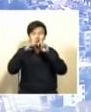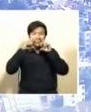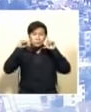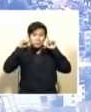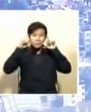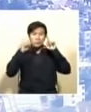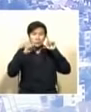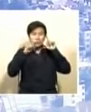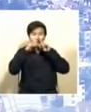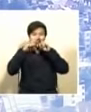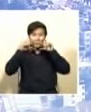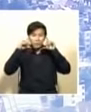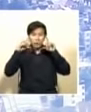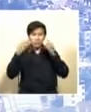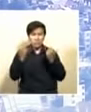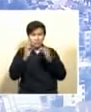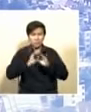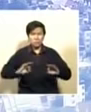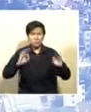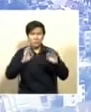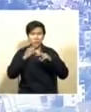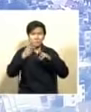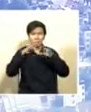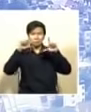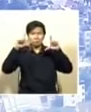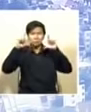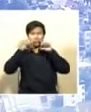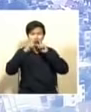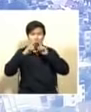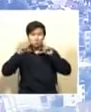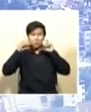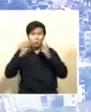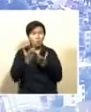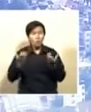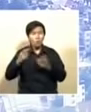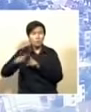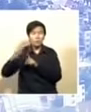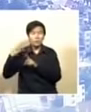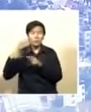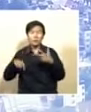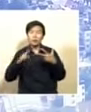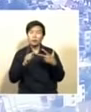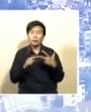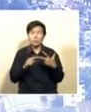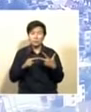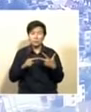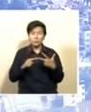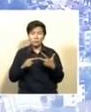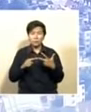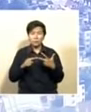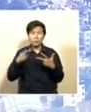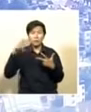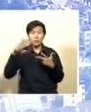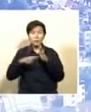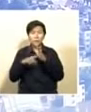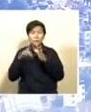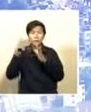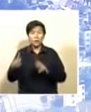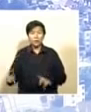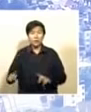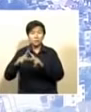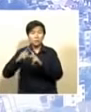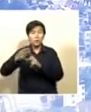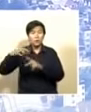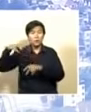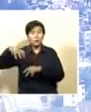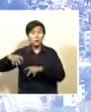ๆนะครับส่วนทางด้านพาณิชย์นะครับท่านปลัดกระทรวงพาณิชย์นะครับท่านบุญยฤทธิ์กัลยาณมิตรก็จะมาต่อท้